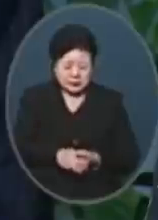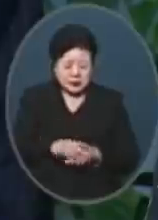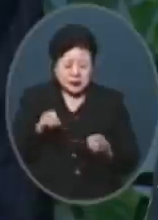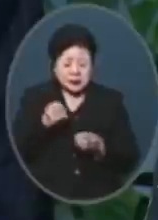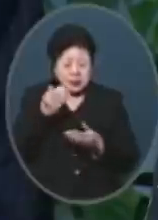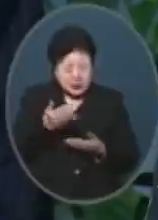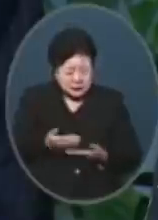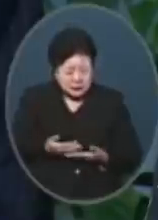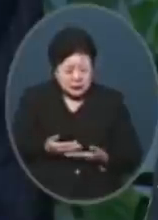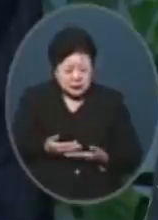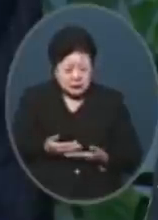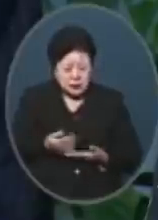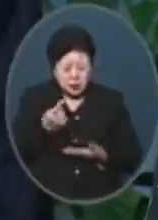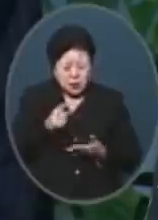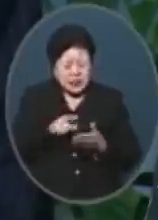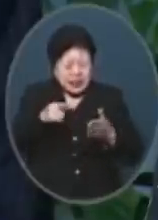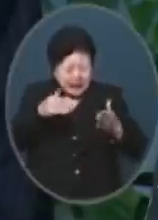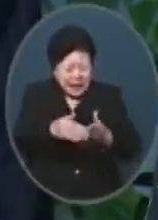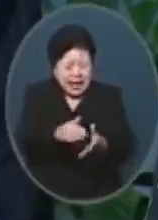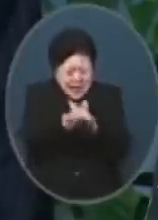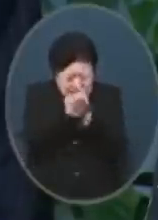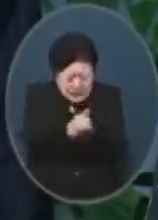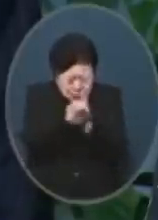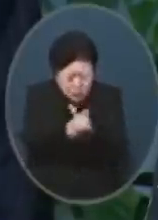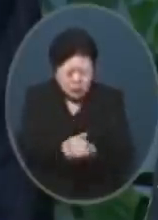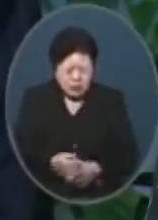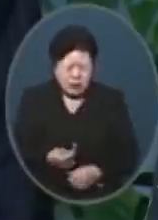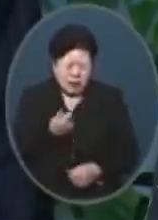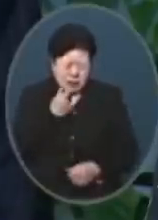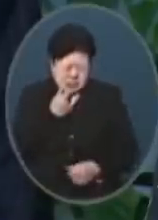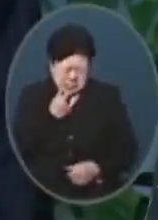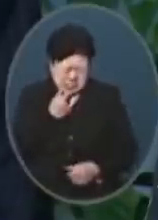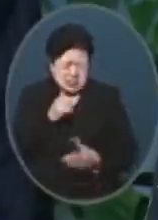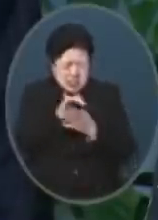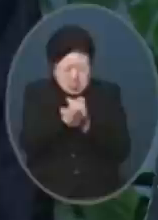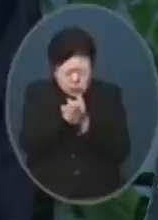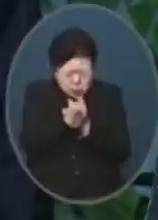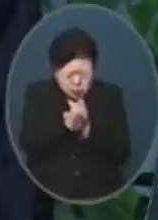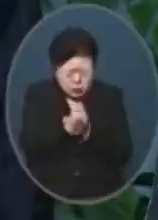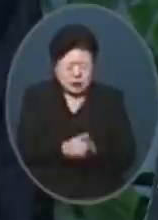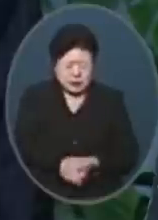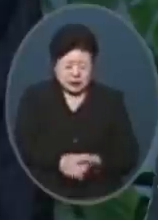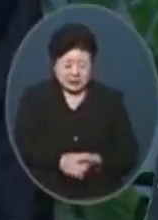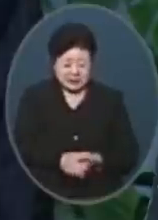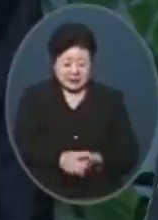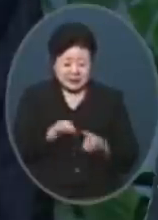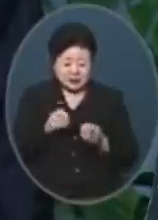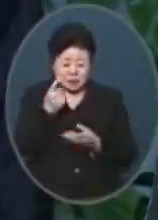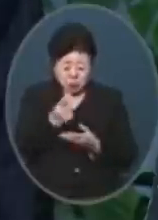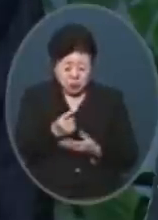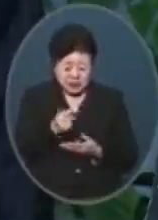응답을 올 때까지 하나님 앞에서 때를 쓰고